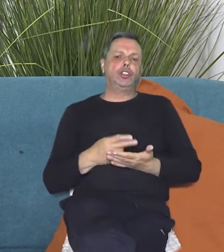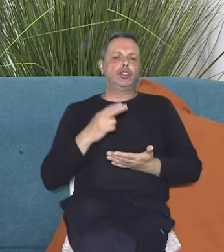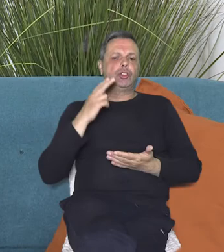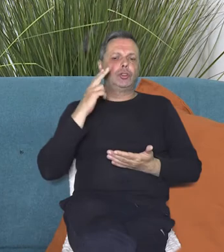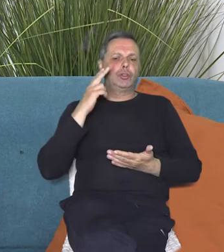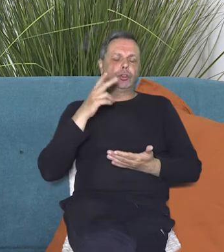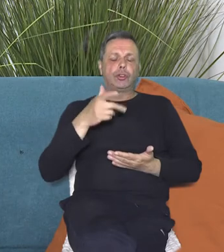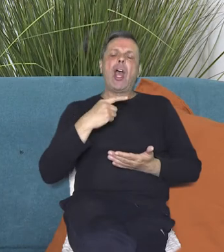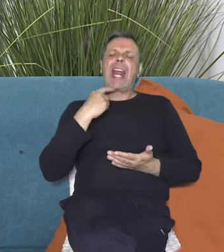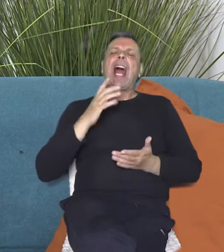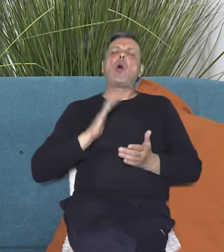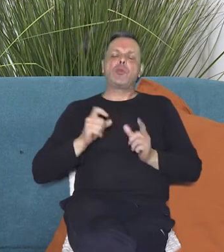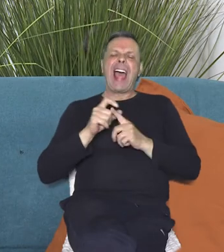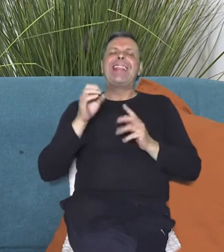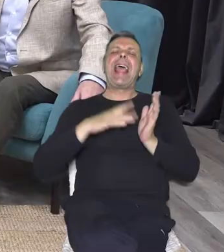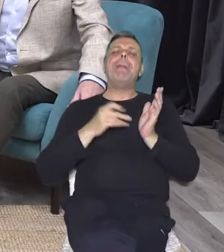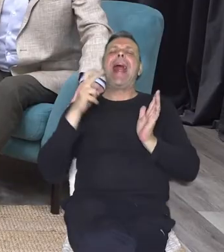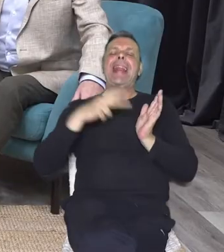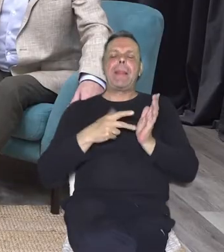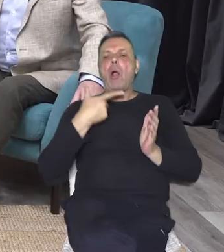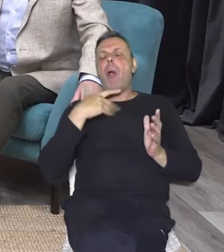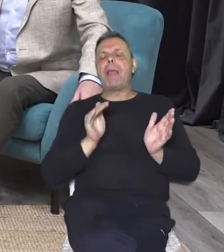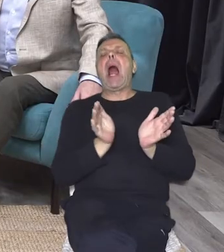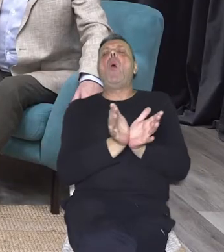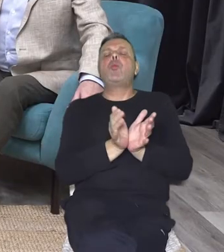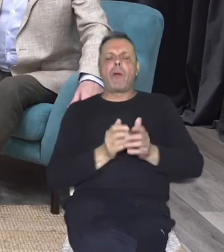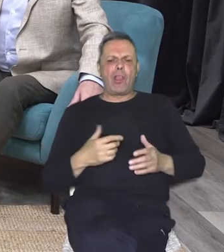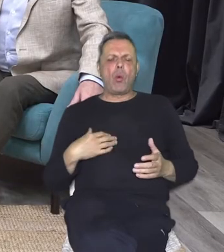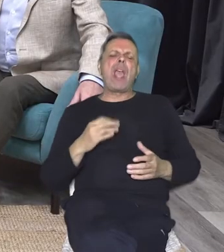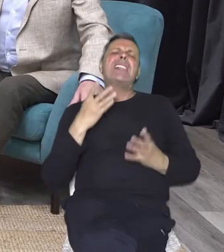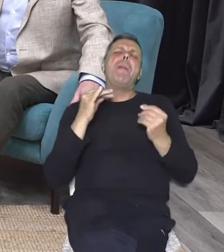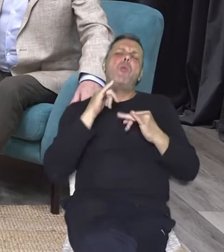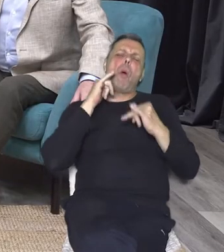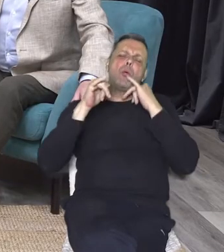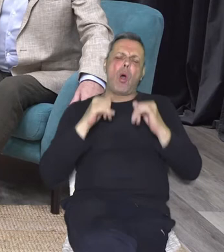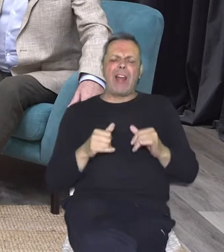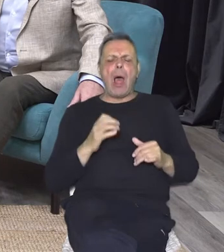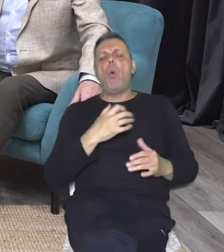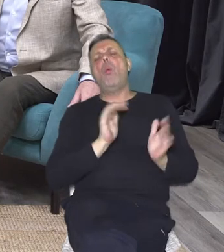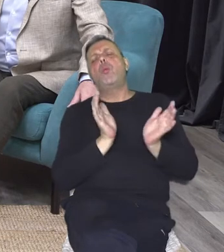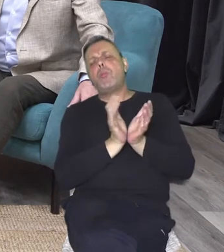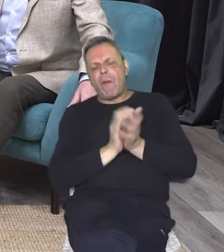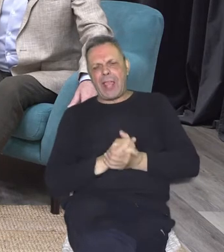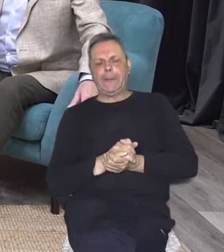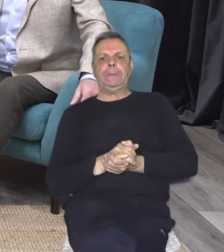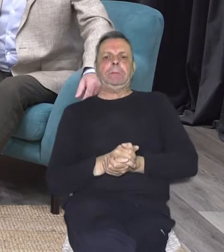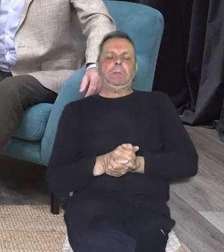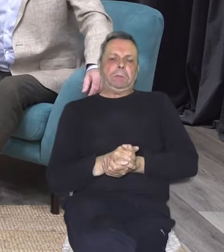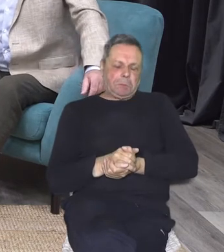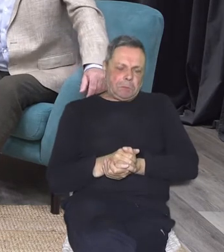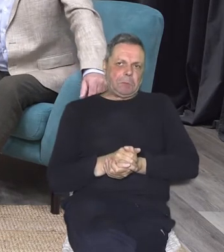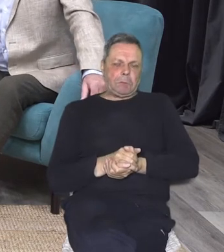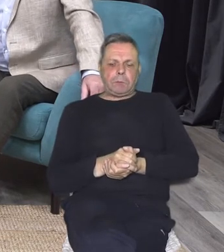je spominjala gospođa Demarinka koja je bila u Dubrovniku na jednom seminaru. Ja sam išla često u Dubrovnik na seminare, baš